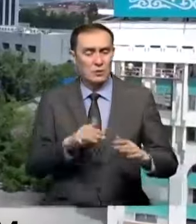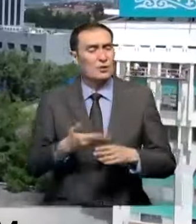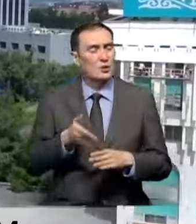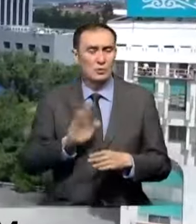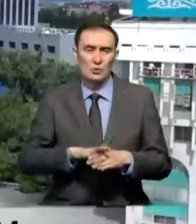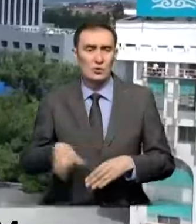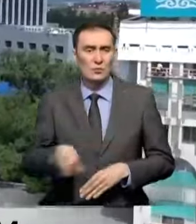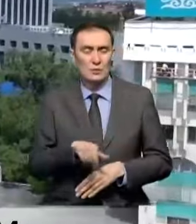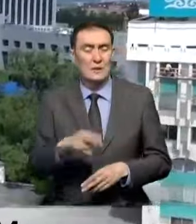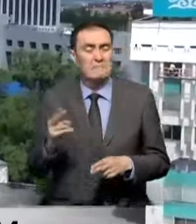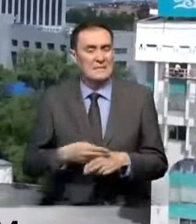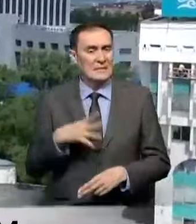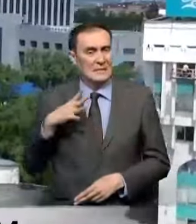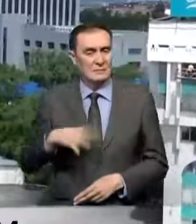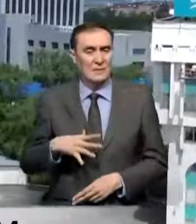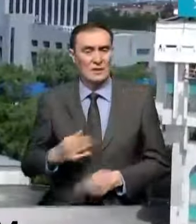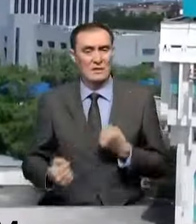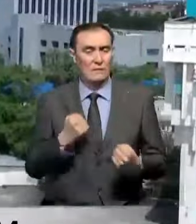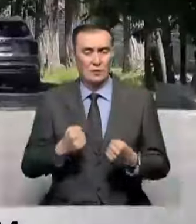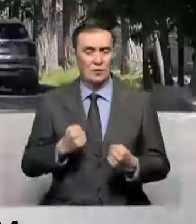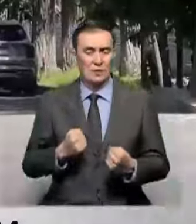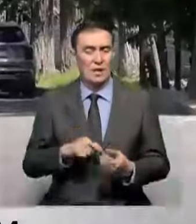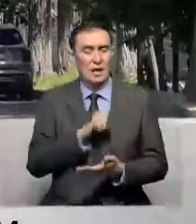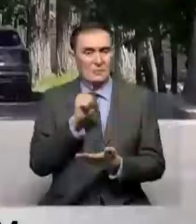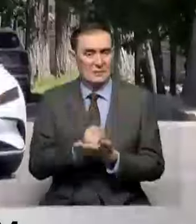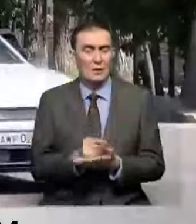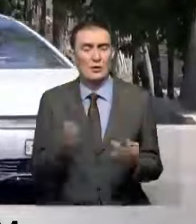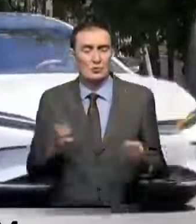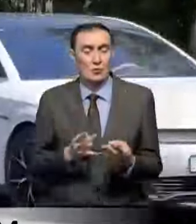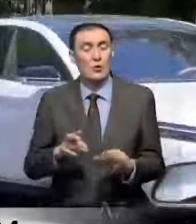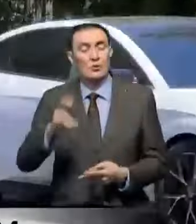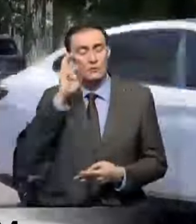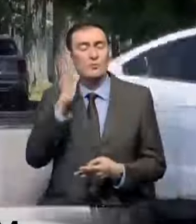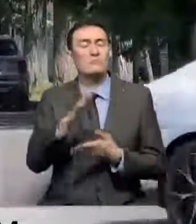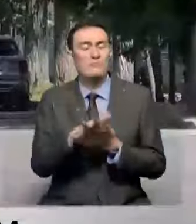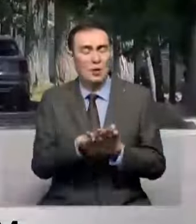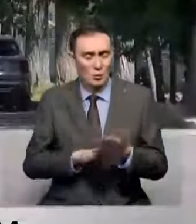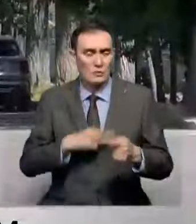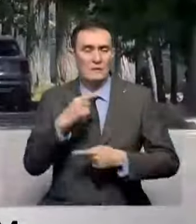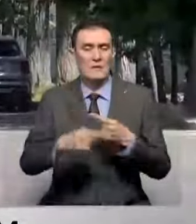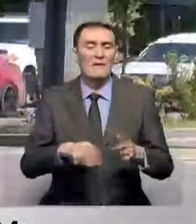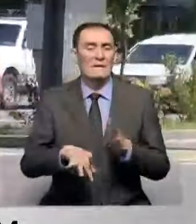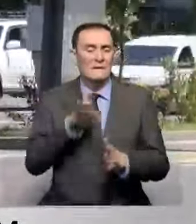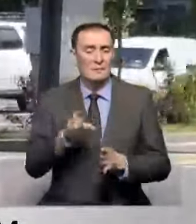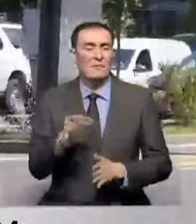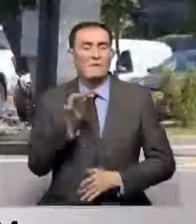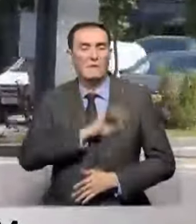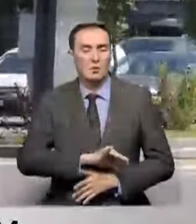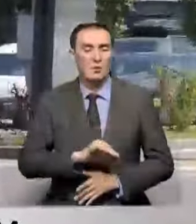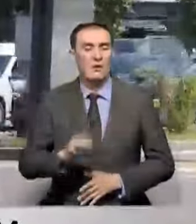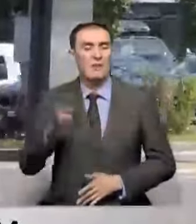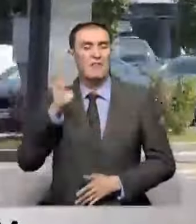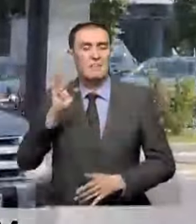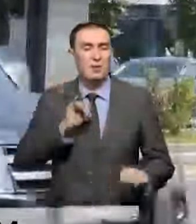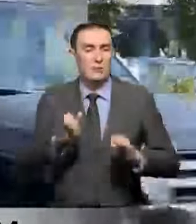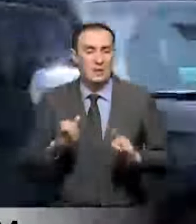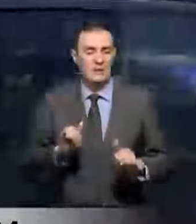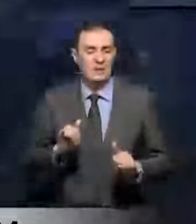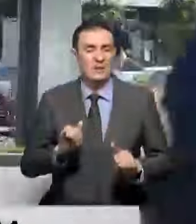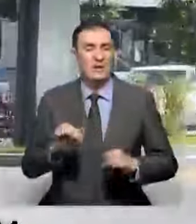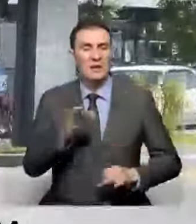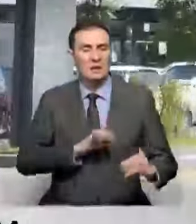путь где Без терпения и твёрдости не обойтись Однако страна продолжит делать выбор в пользу дипломатии и